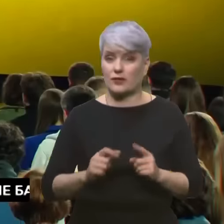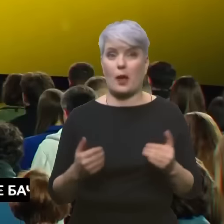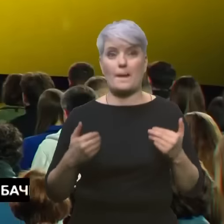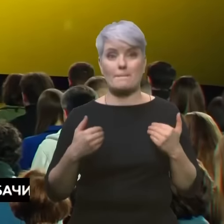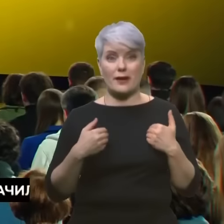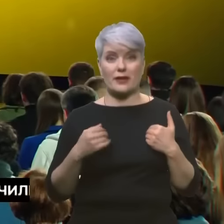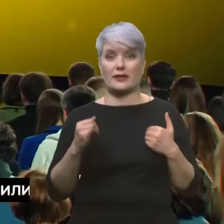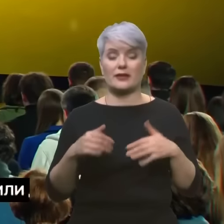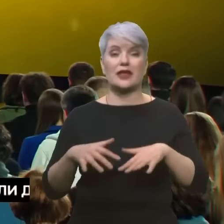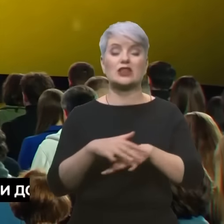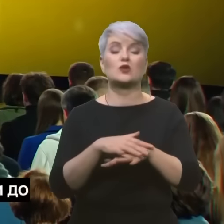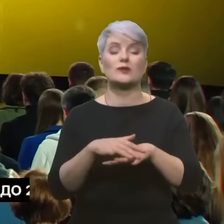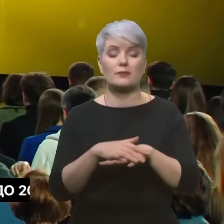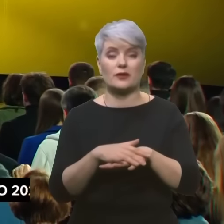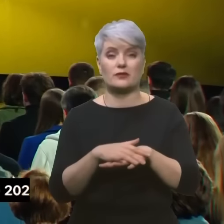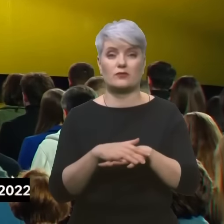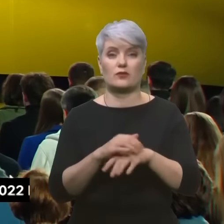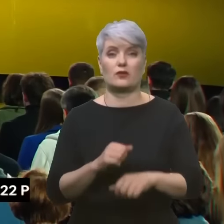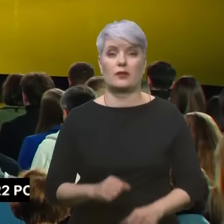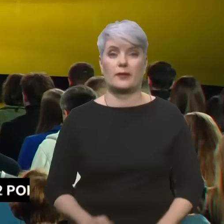суспільству передусім, суспільству.